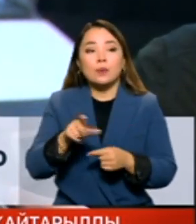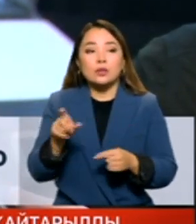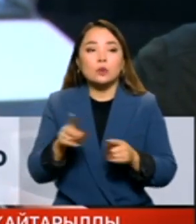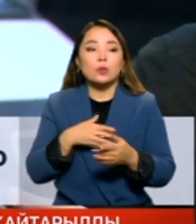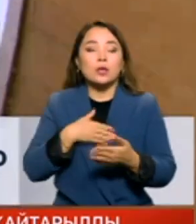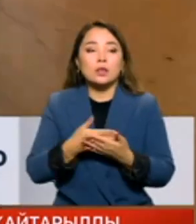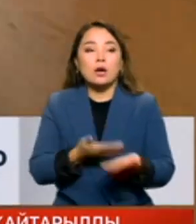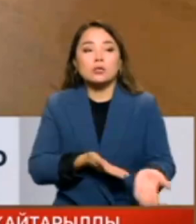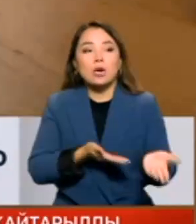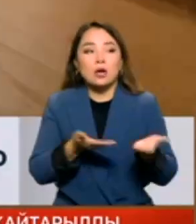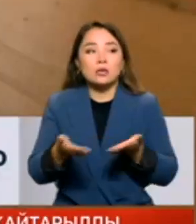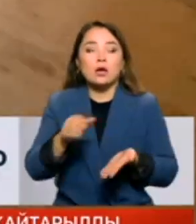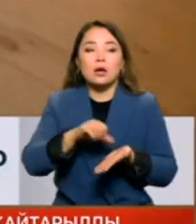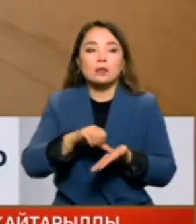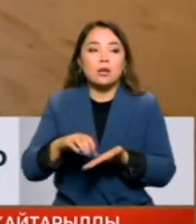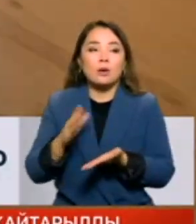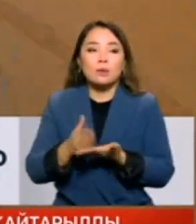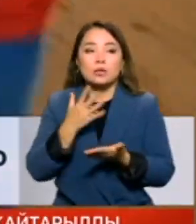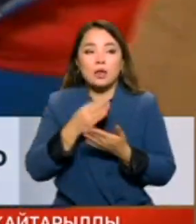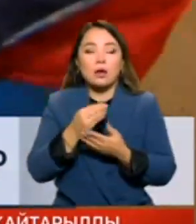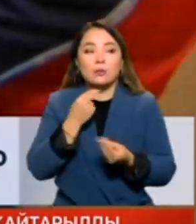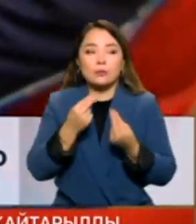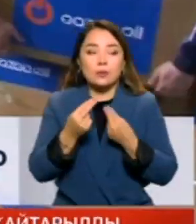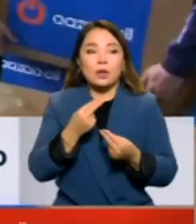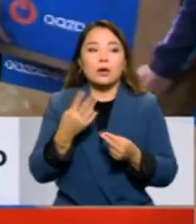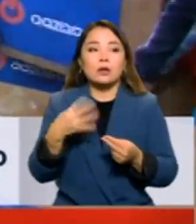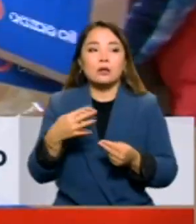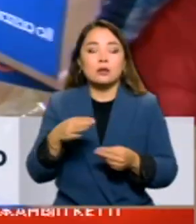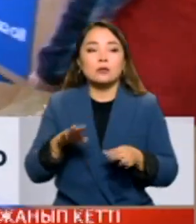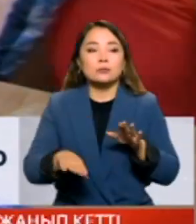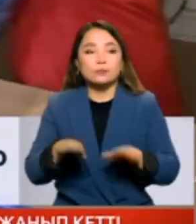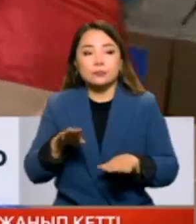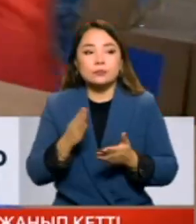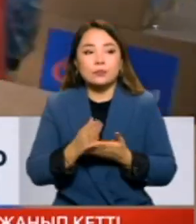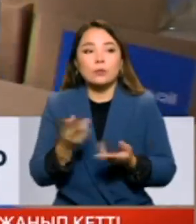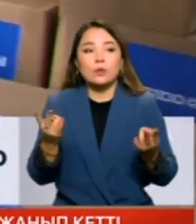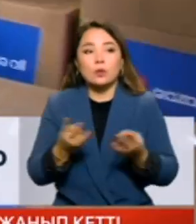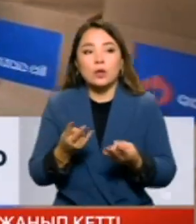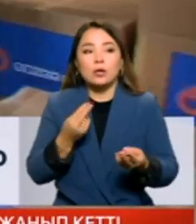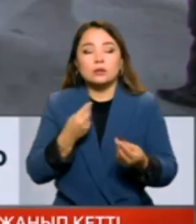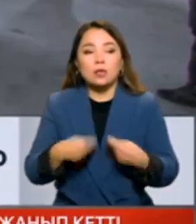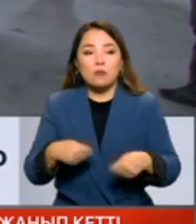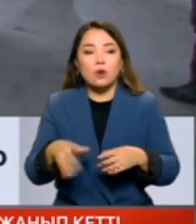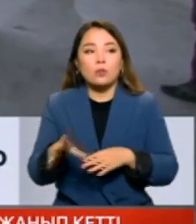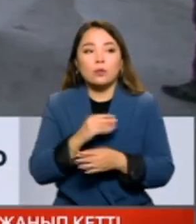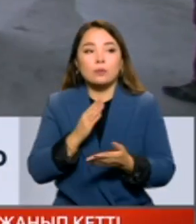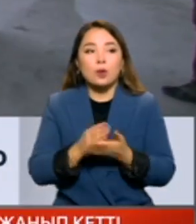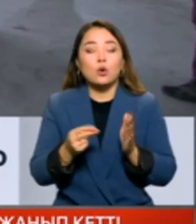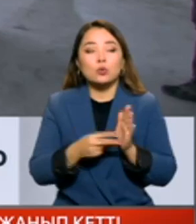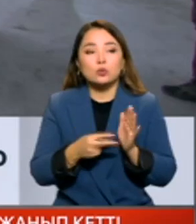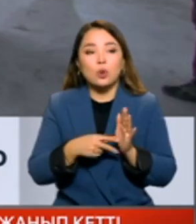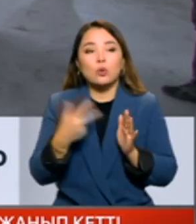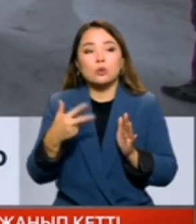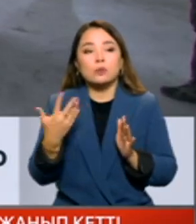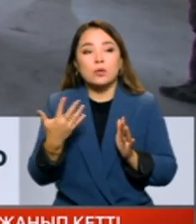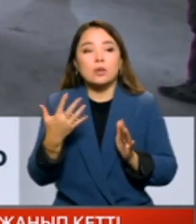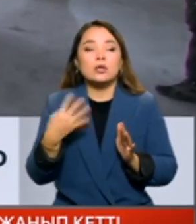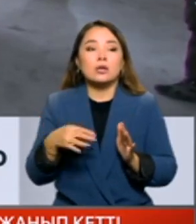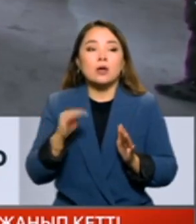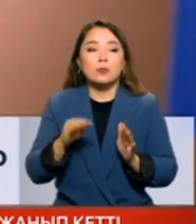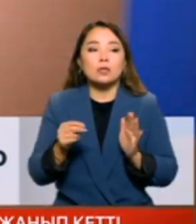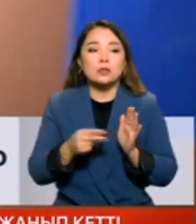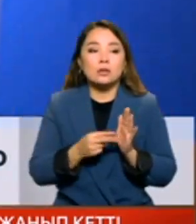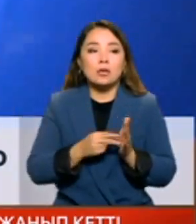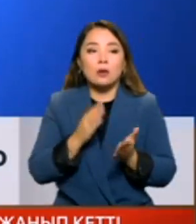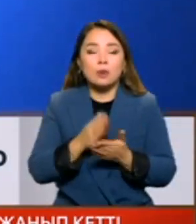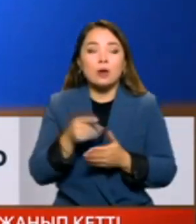атсалысуға шақырамыз. Азық-түлік себетінің салмағы 40 келі, ішінде барлық қажетті тауарлар бар. Құны шамамен 35-40 мың теңге